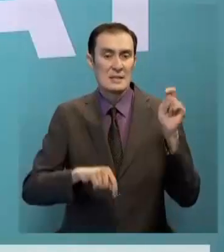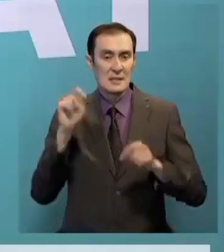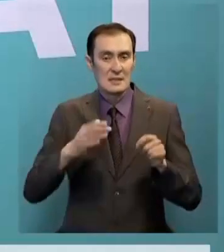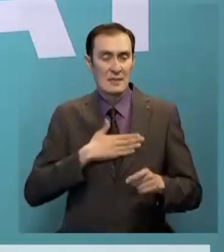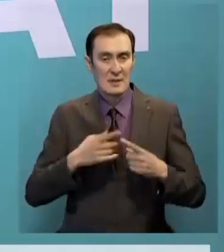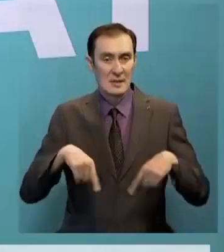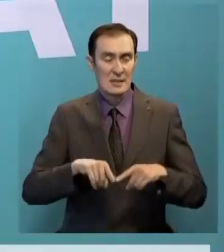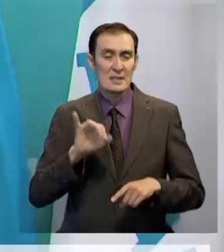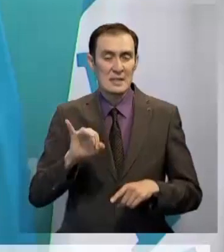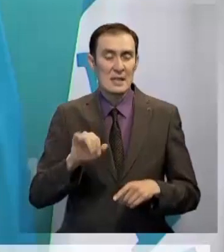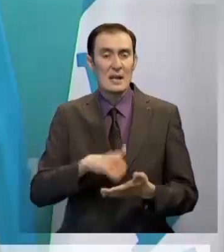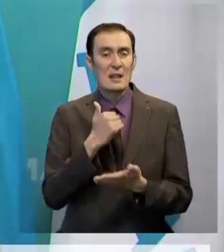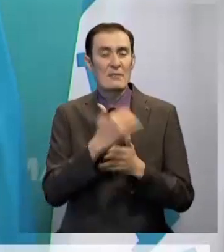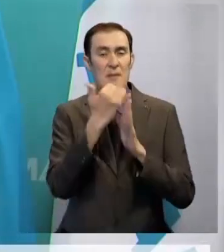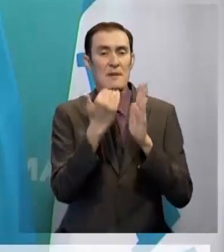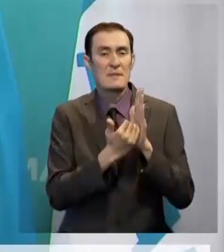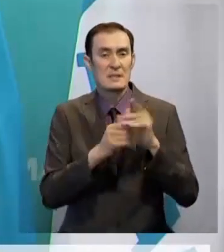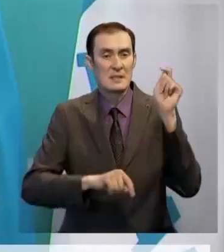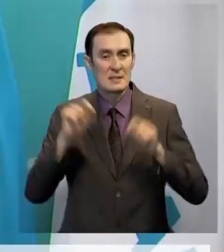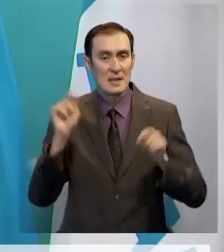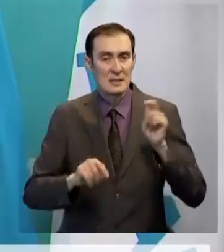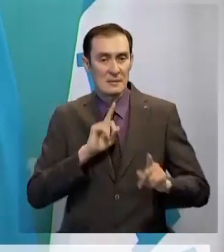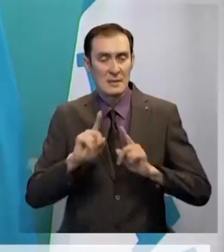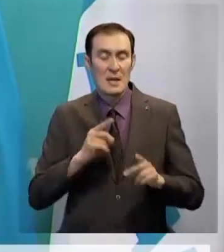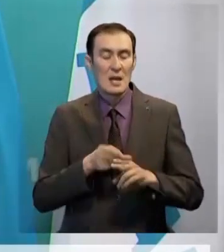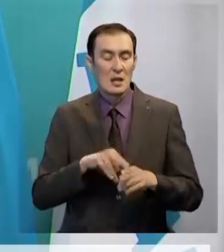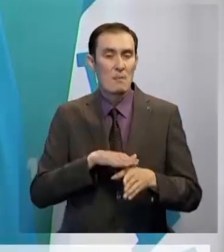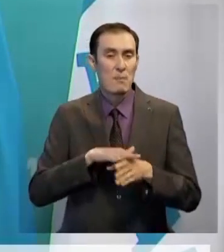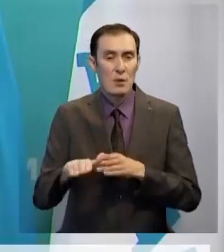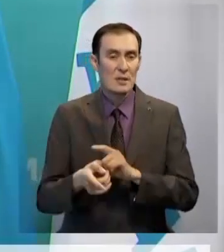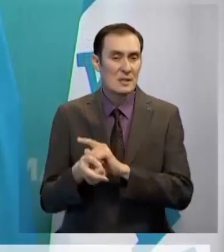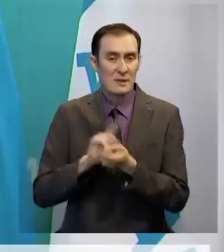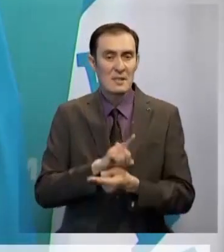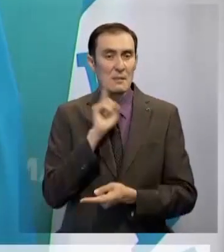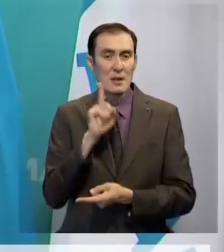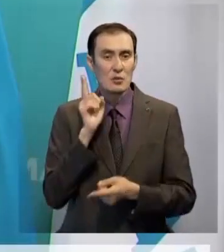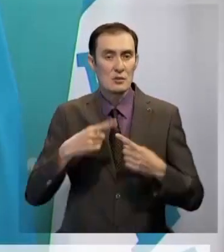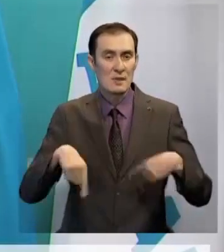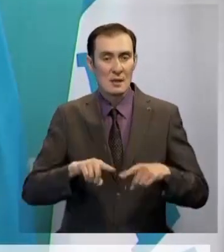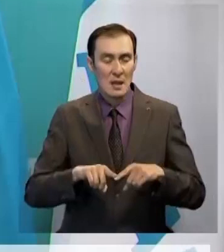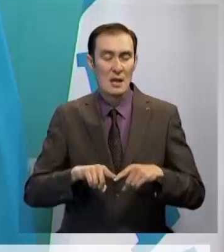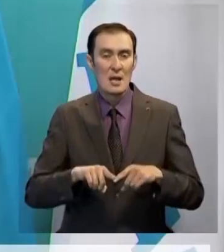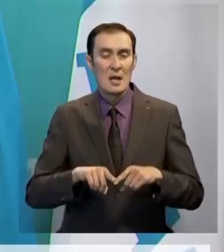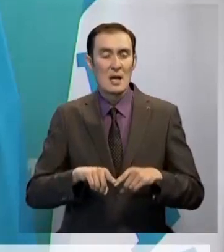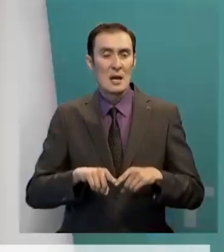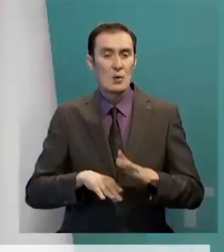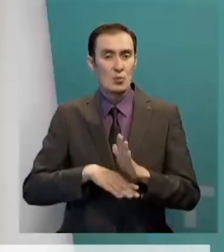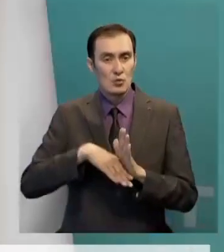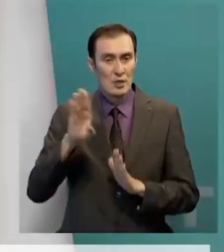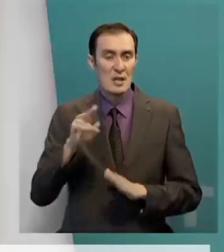организации и главная повязка нашего съезда это полная трансформация молодежного крыла модернизация